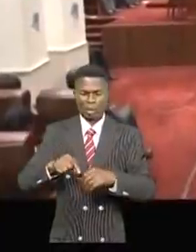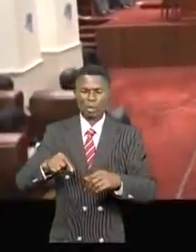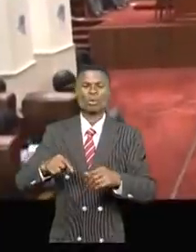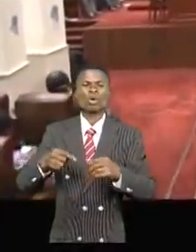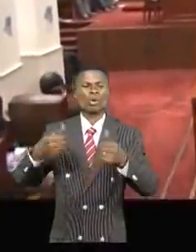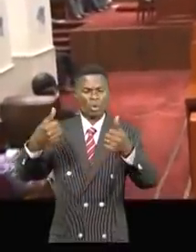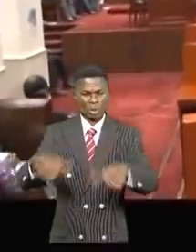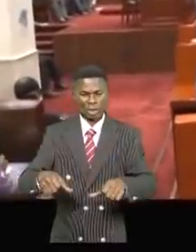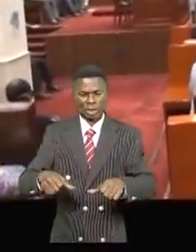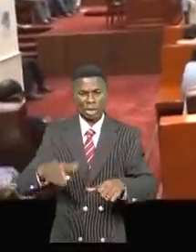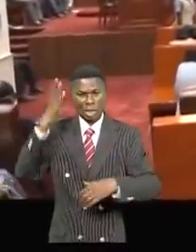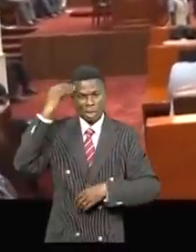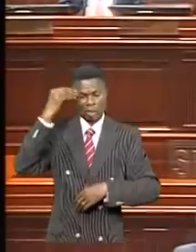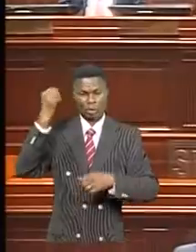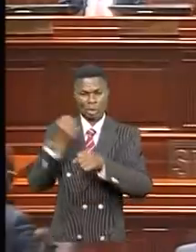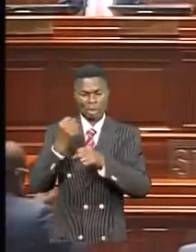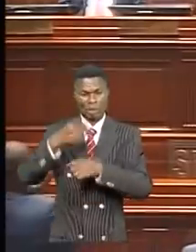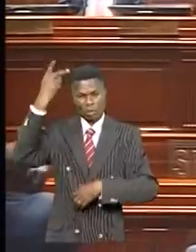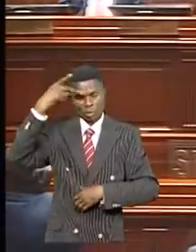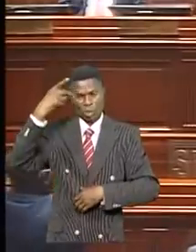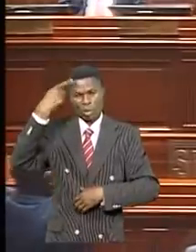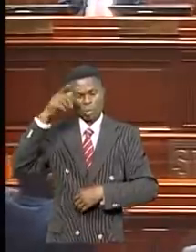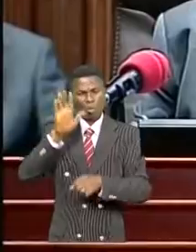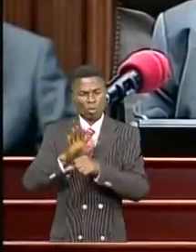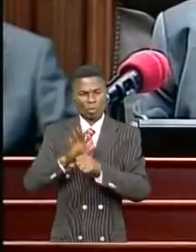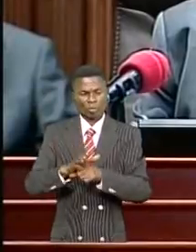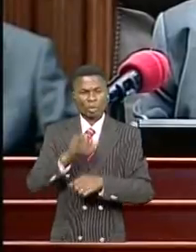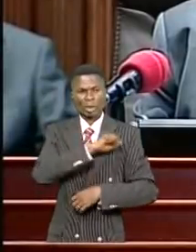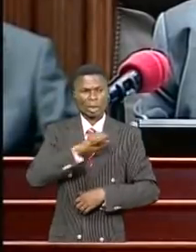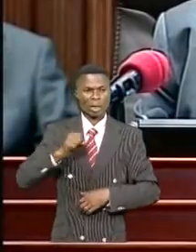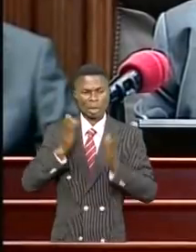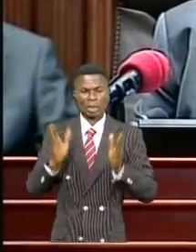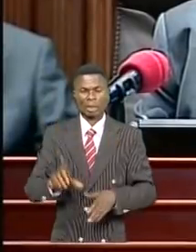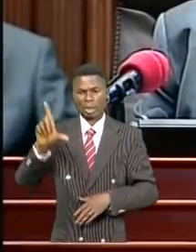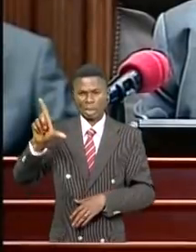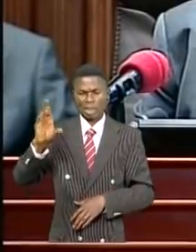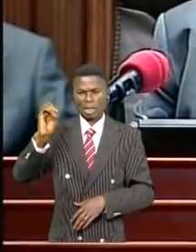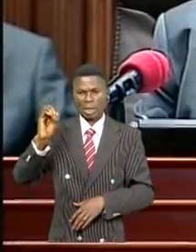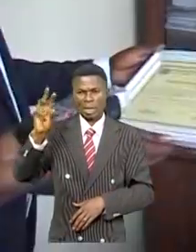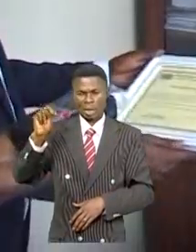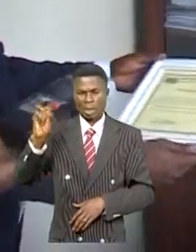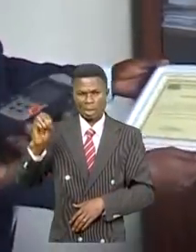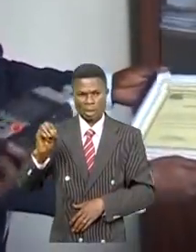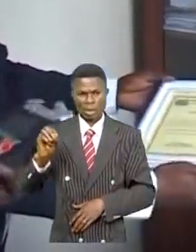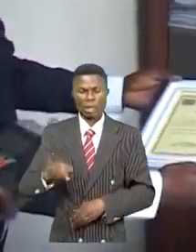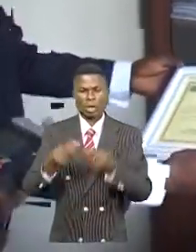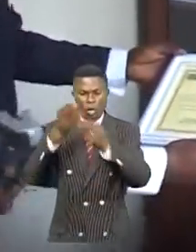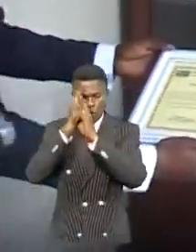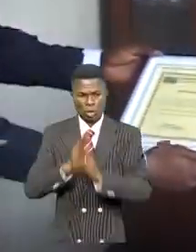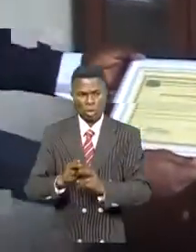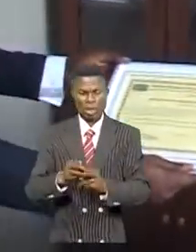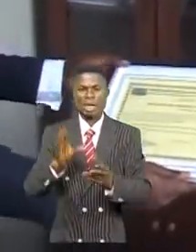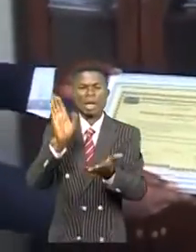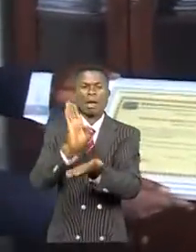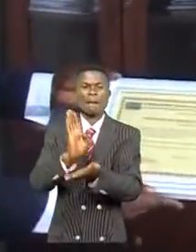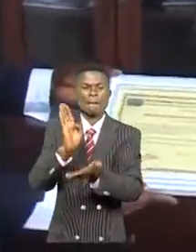son expérience de la politique nationale y est pour beaucoup. Le sénateur Léon Mamboléo s'est vu décerné et honoré par un prix